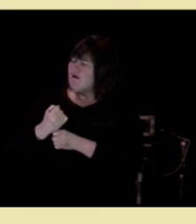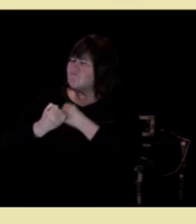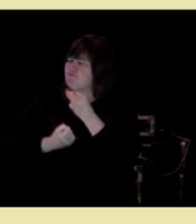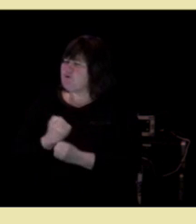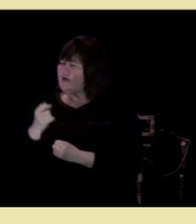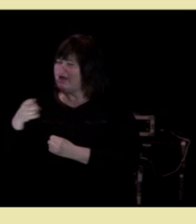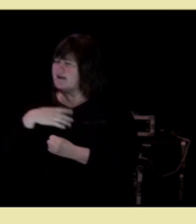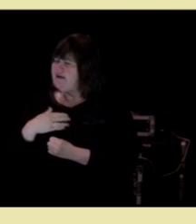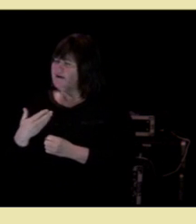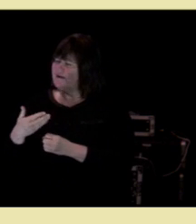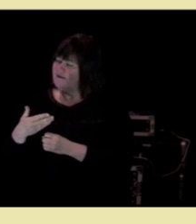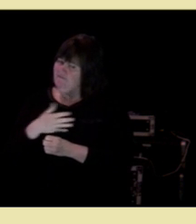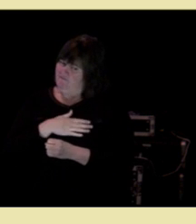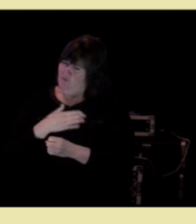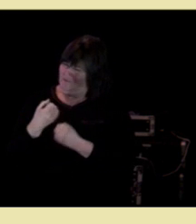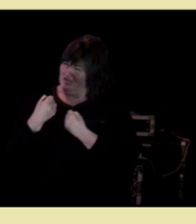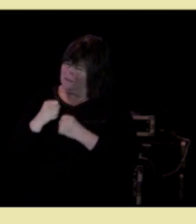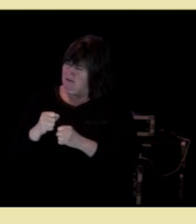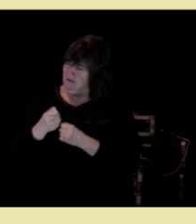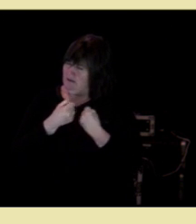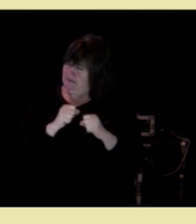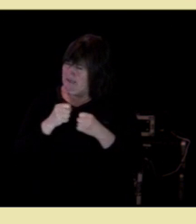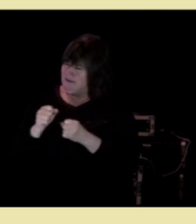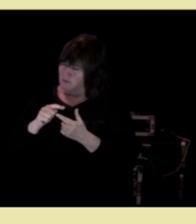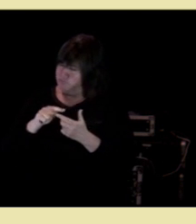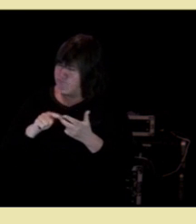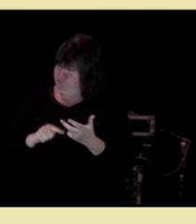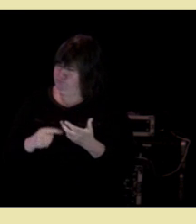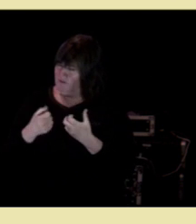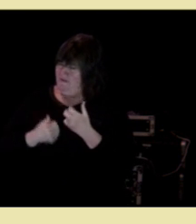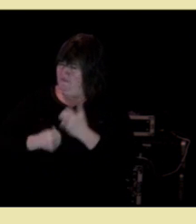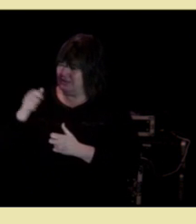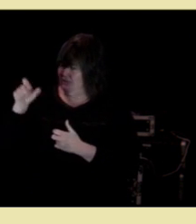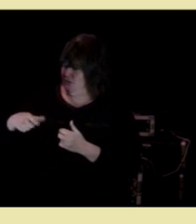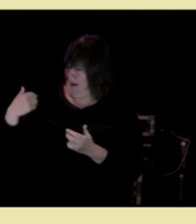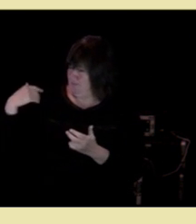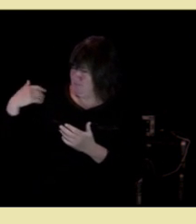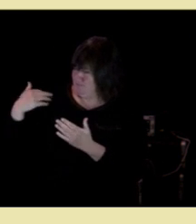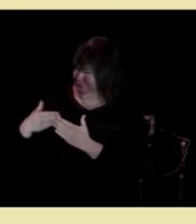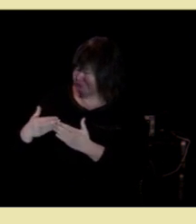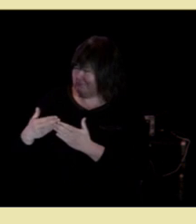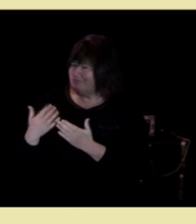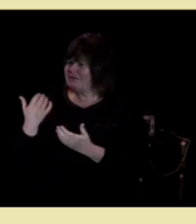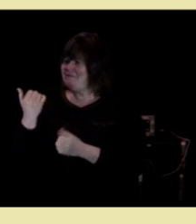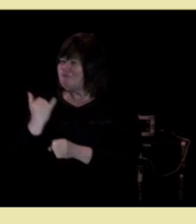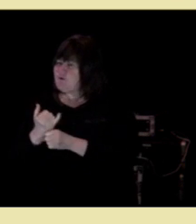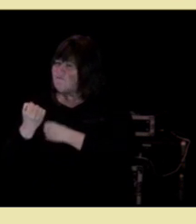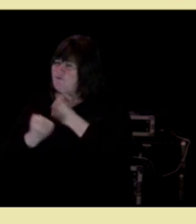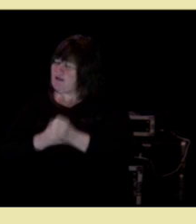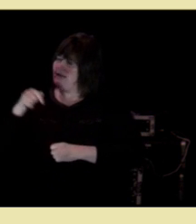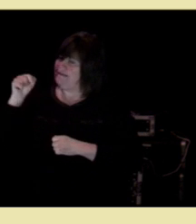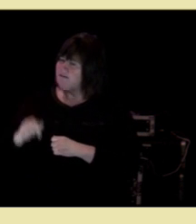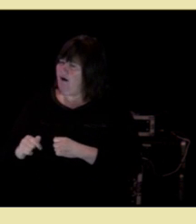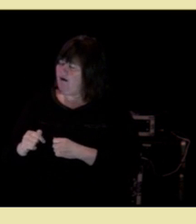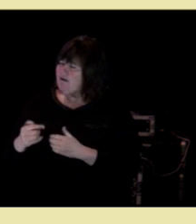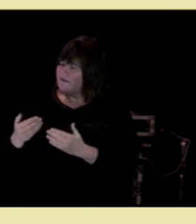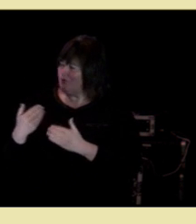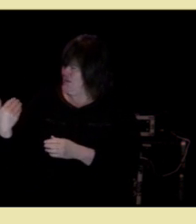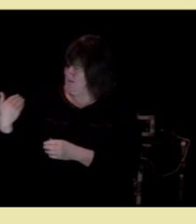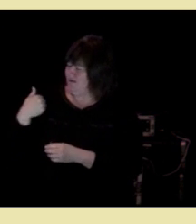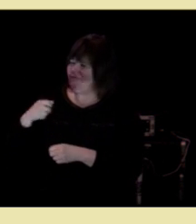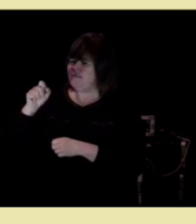satt I gang I forhold til det som viktig for deg I dag I forhold til hvordan det var når vi startet samtalen?» Altså har det vært en